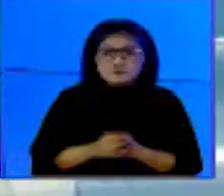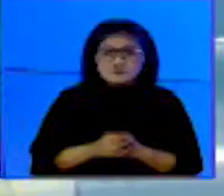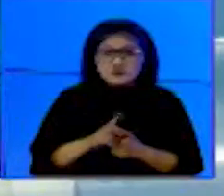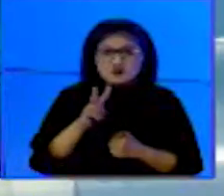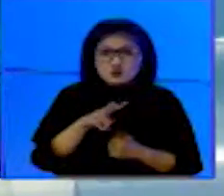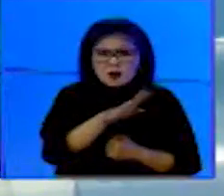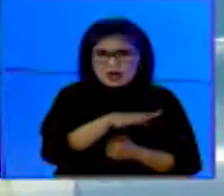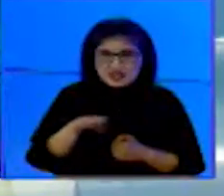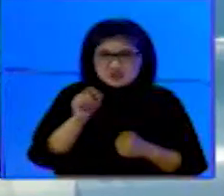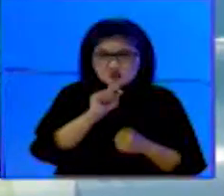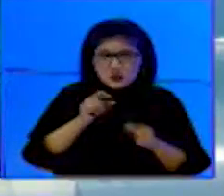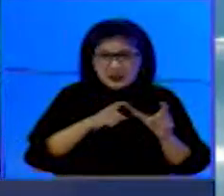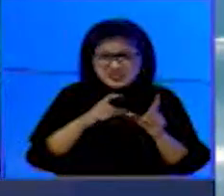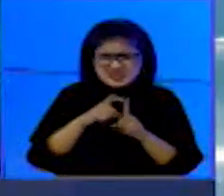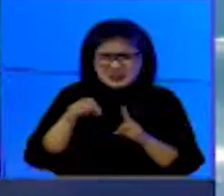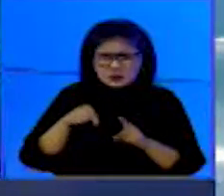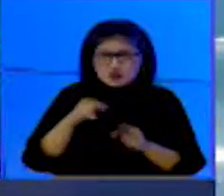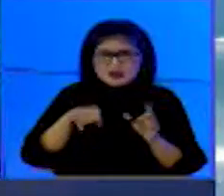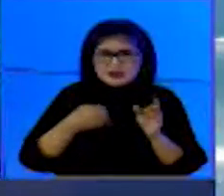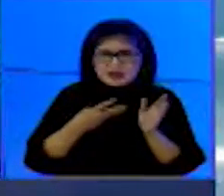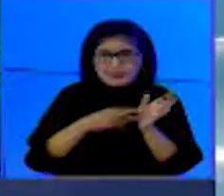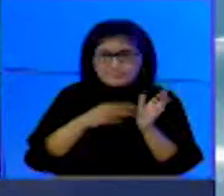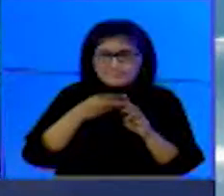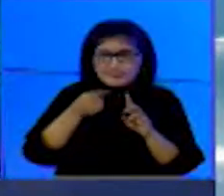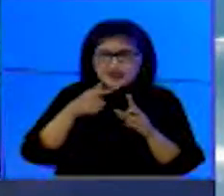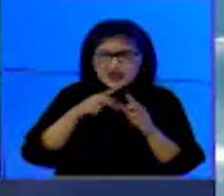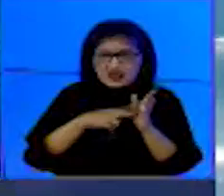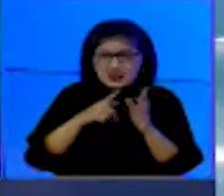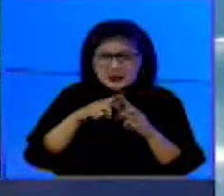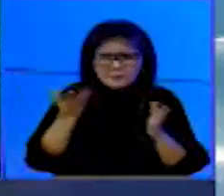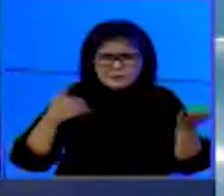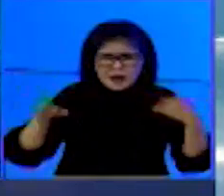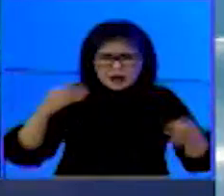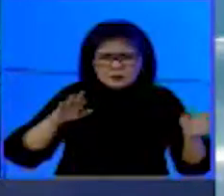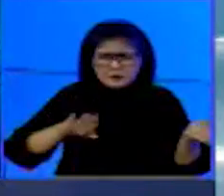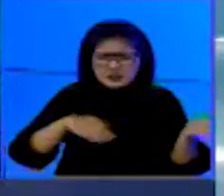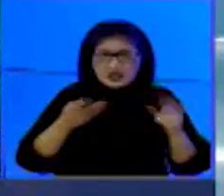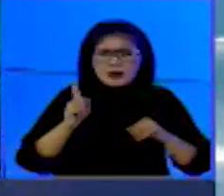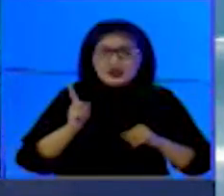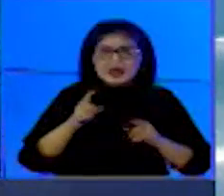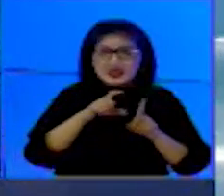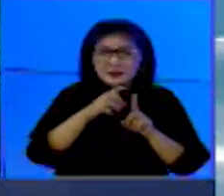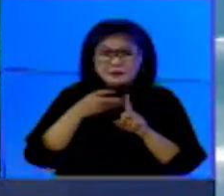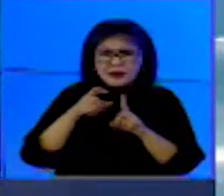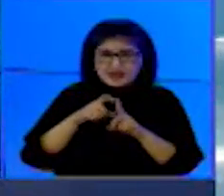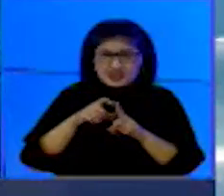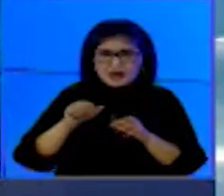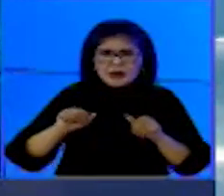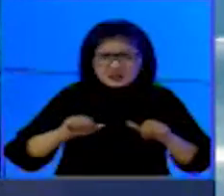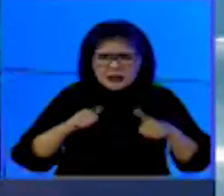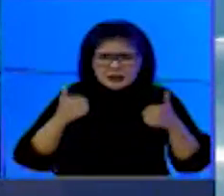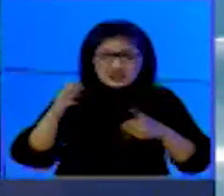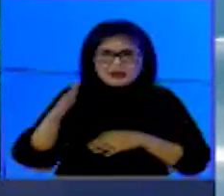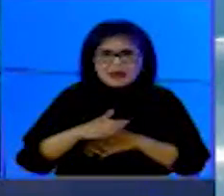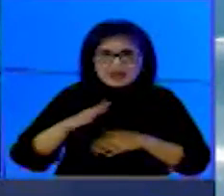Pemirsa, dua siswa SD di Jemberana, Bali meninggal dunia akibat menderita demam berdarah. Sementara di Tangerang Selatan, Banten, sejak Januari